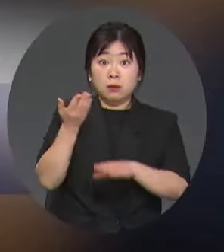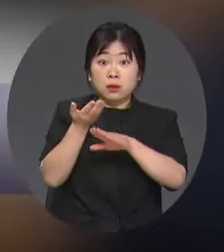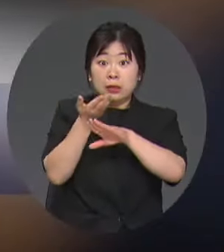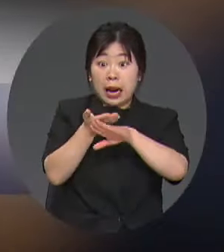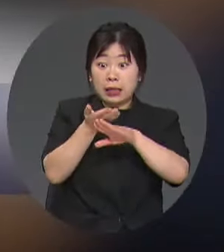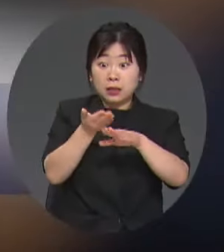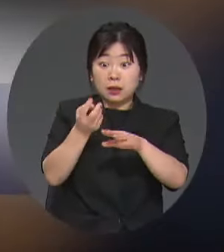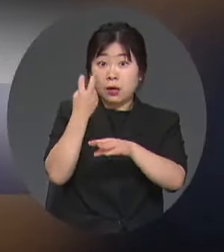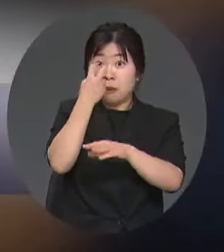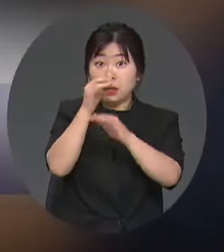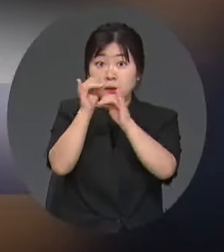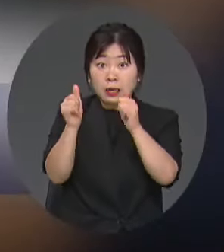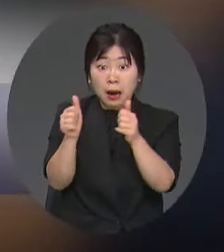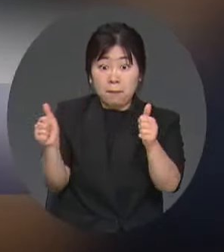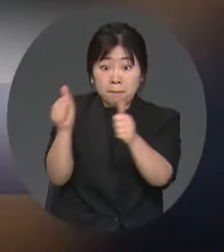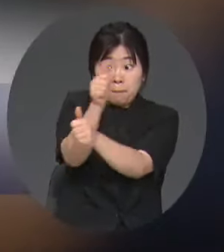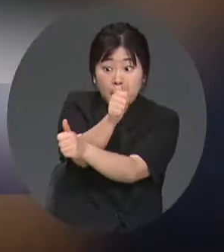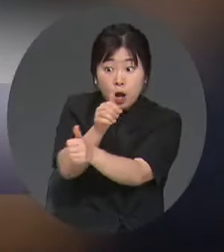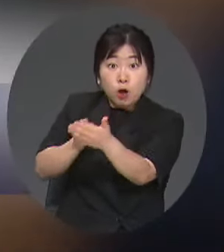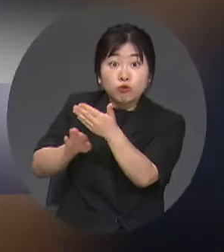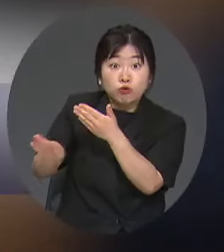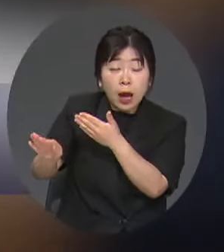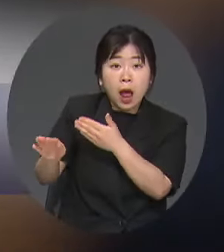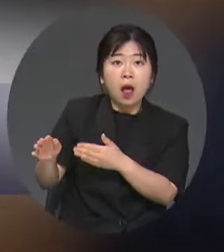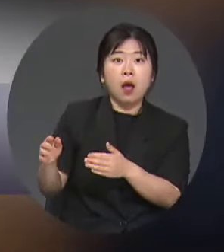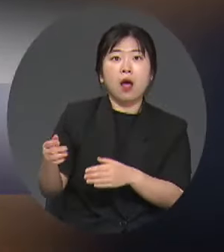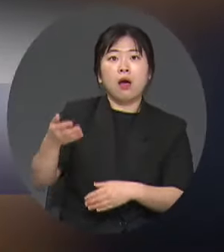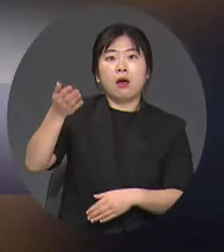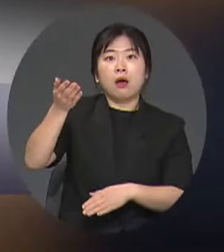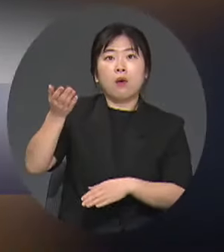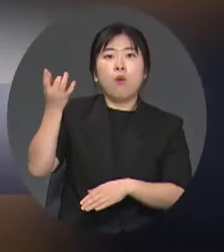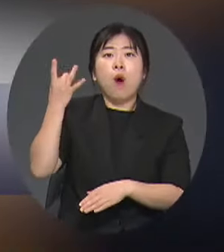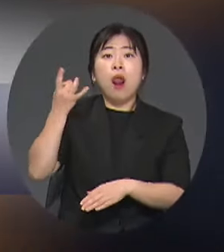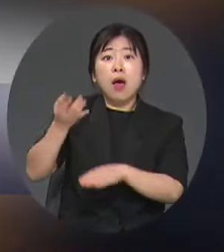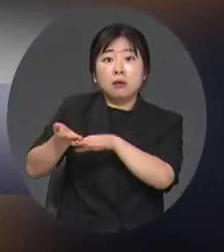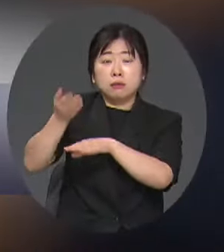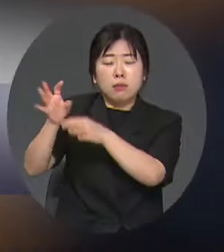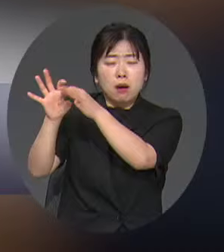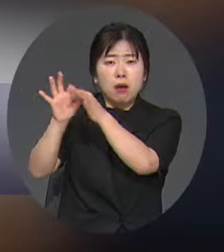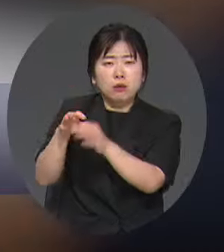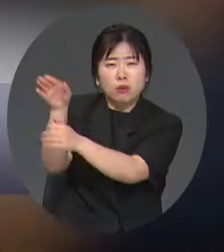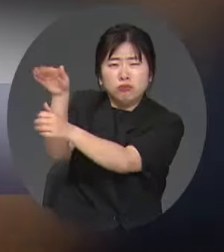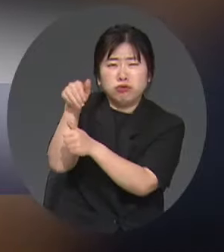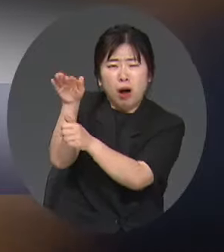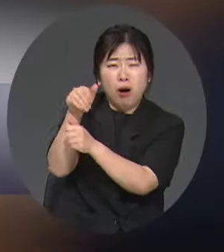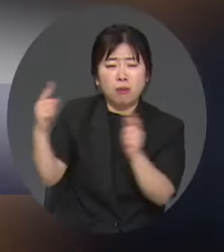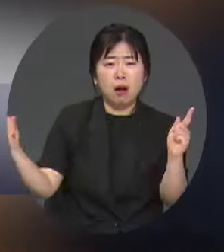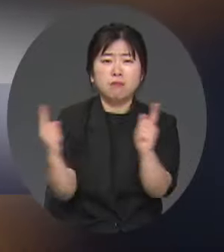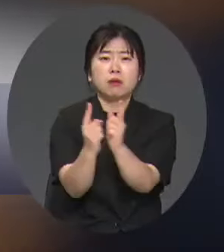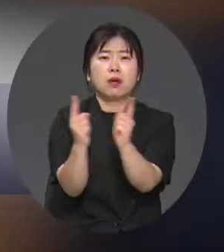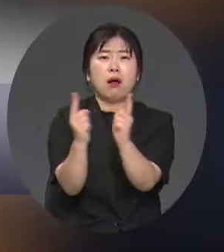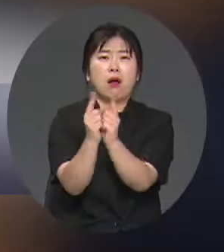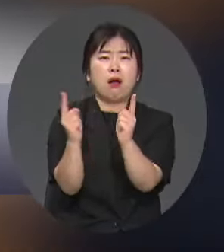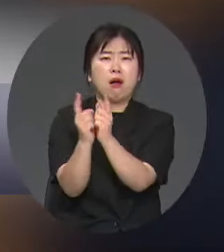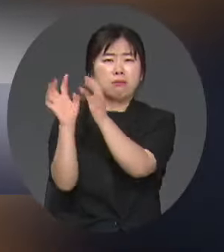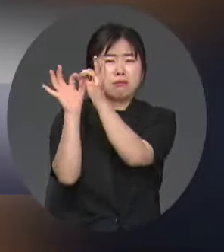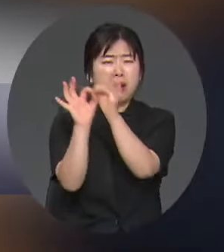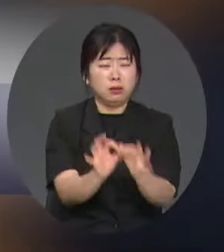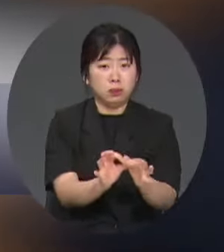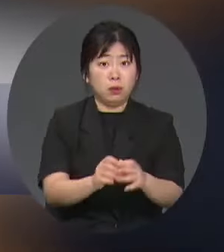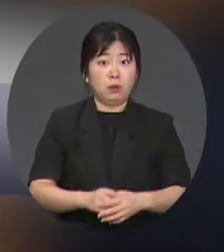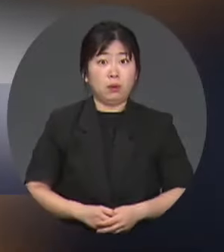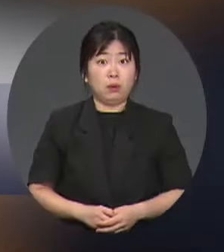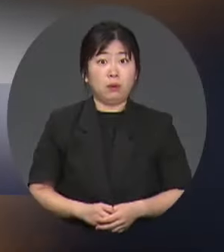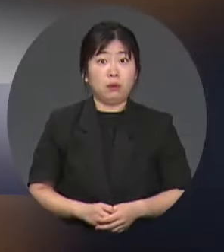그 관리관은 다시 제가 근무하는 걸 데리고 와서 노하우를 전수받겠다. PX에서